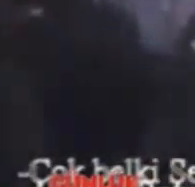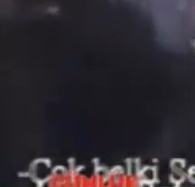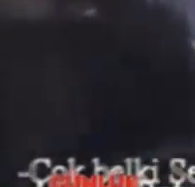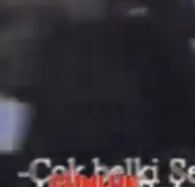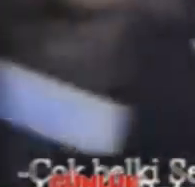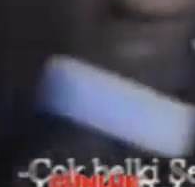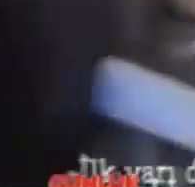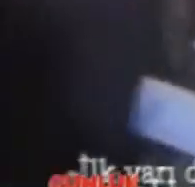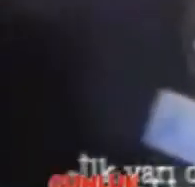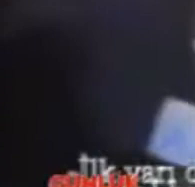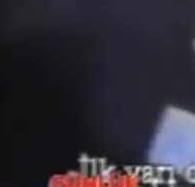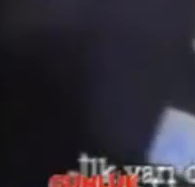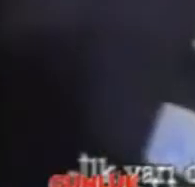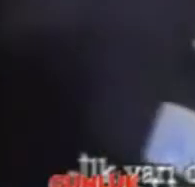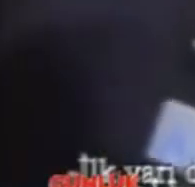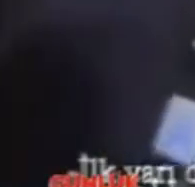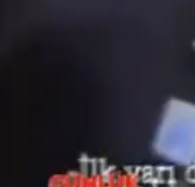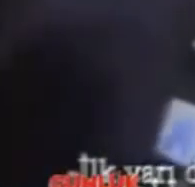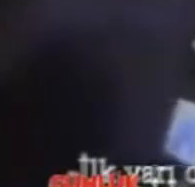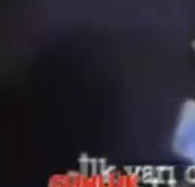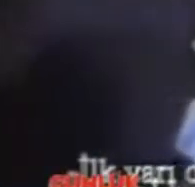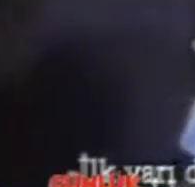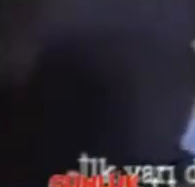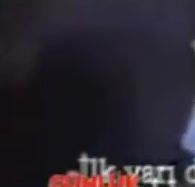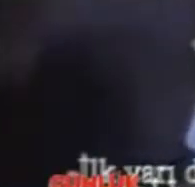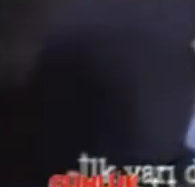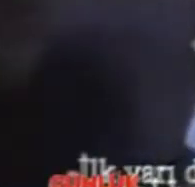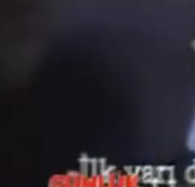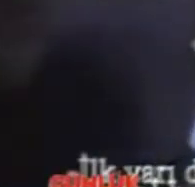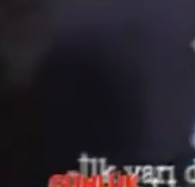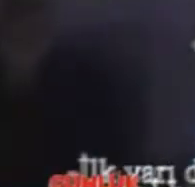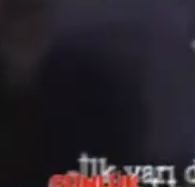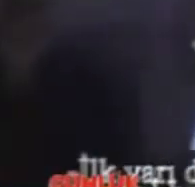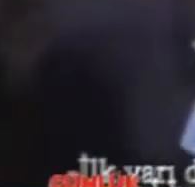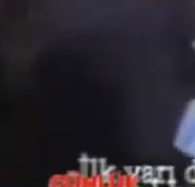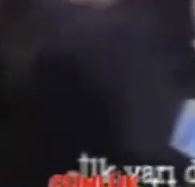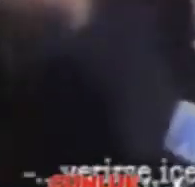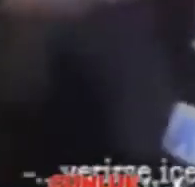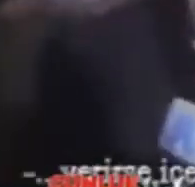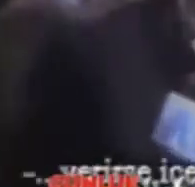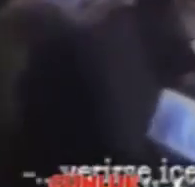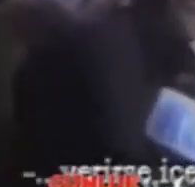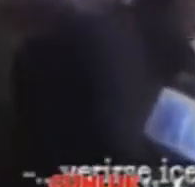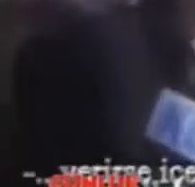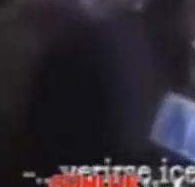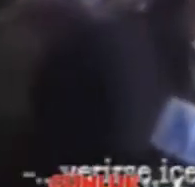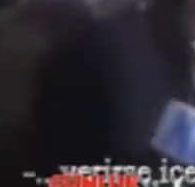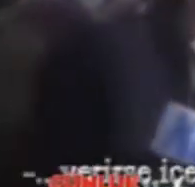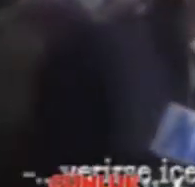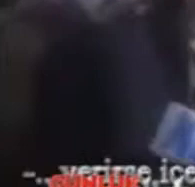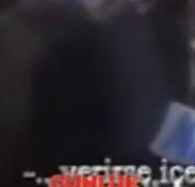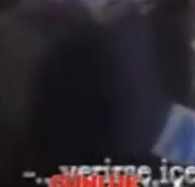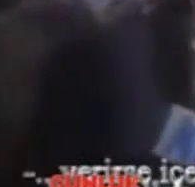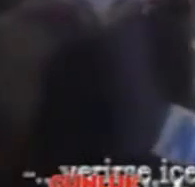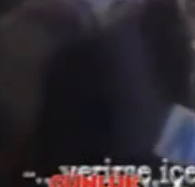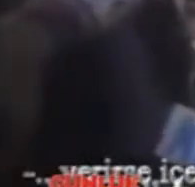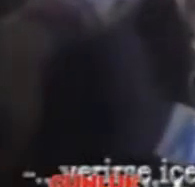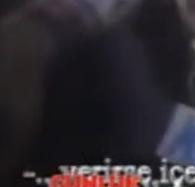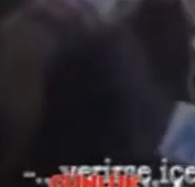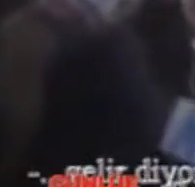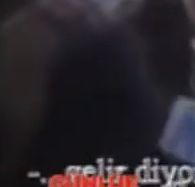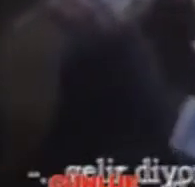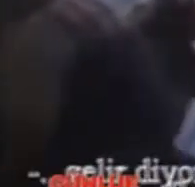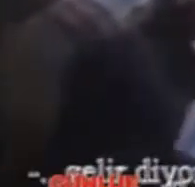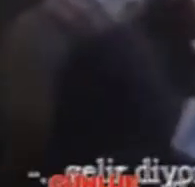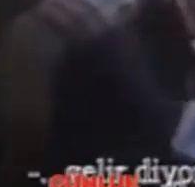2-0 ilk yarı değerlendirmesinde diyor Şahol Hoca diyor iyi bir taktik verirse içeride diyor ikinci yarı diyor inşallah diyor